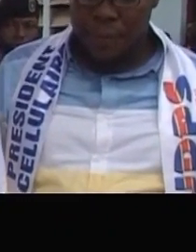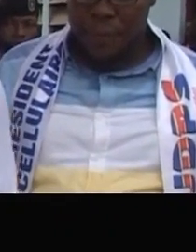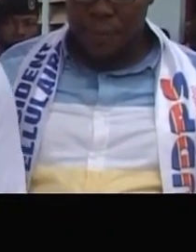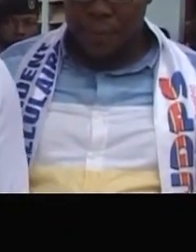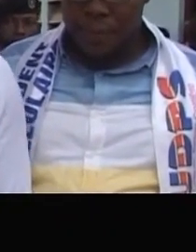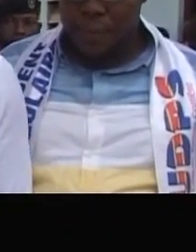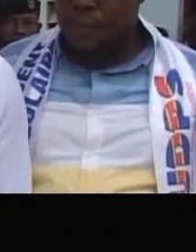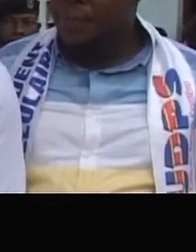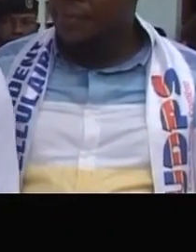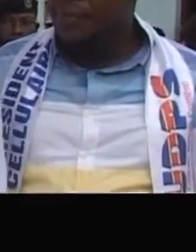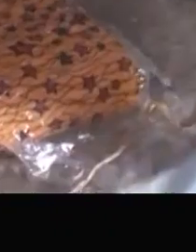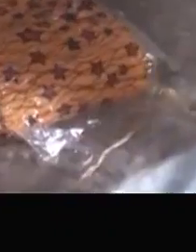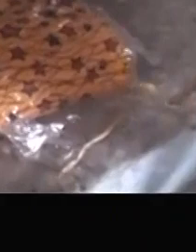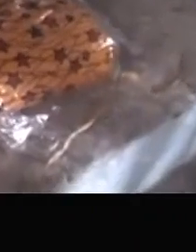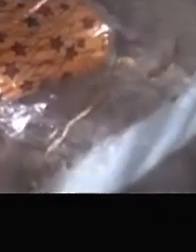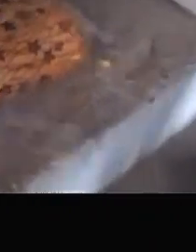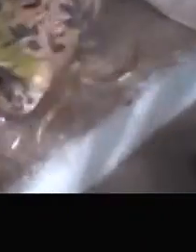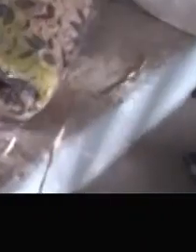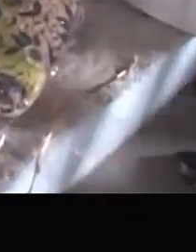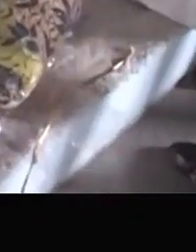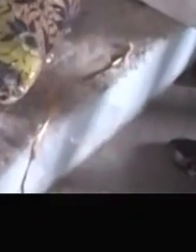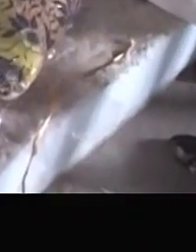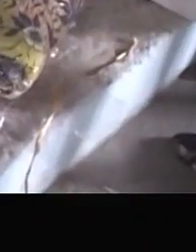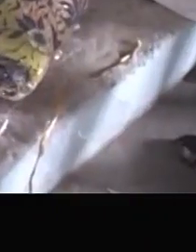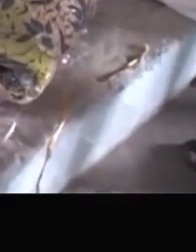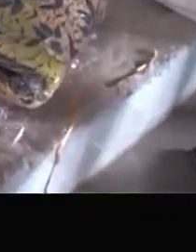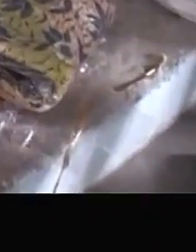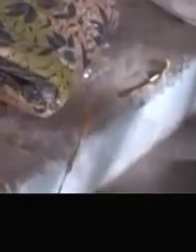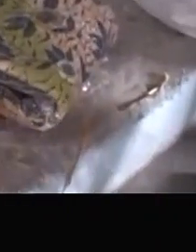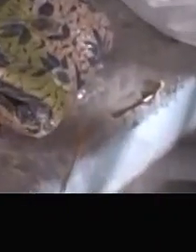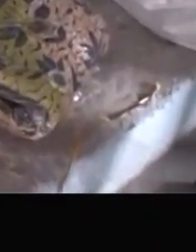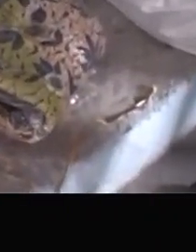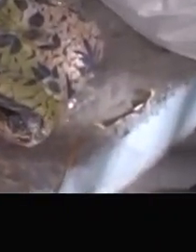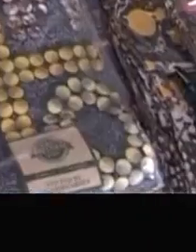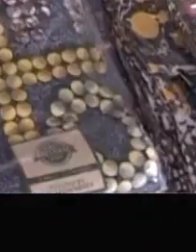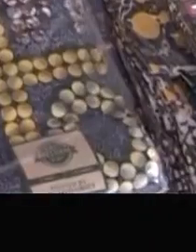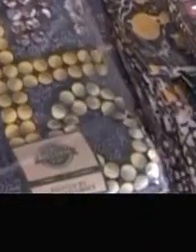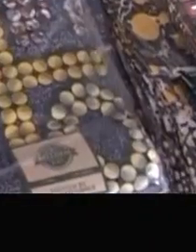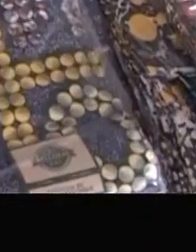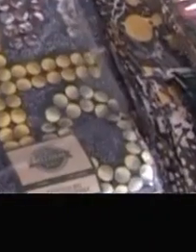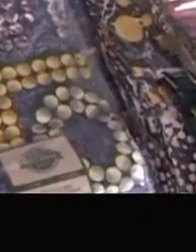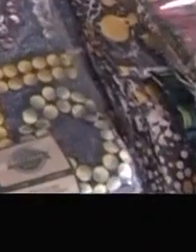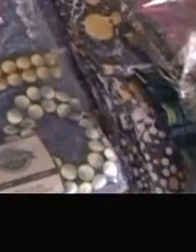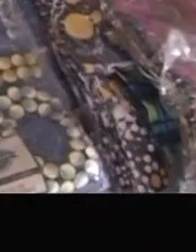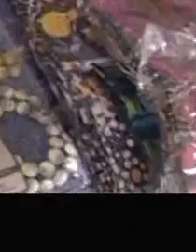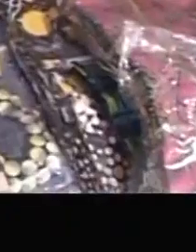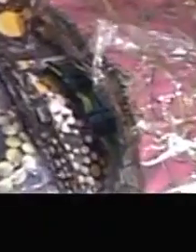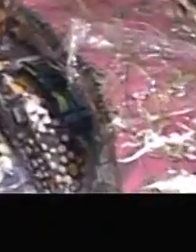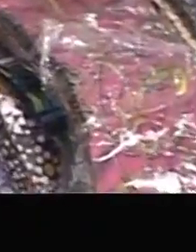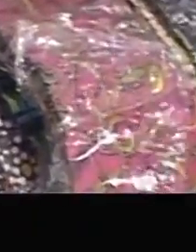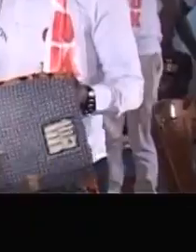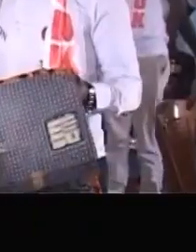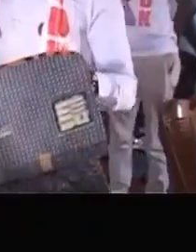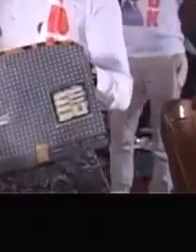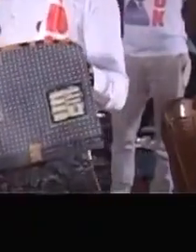situation que le pays a vécu. Tradition africaine oblige, l'hôte de marque de l'UDPS, base Mpassa 1, n'est pas allé